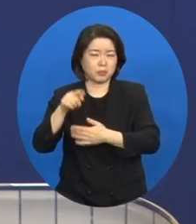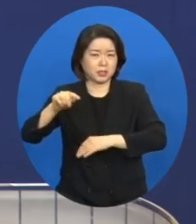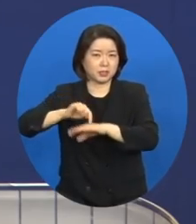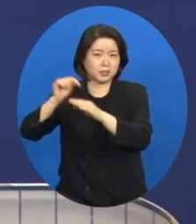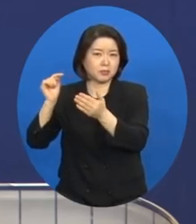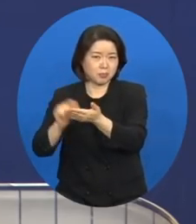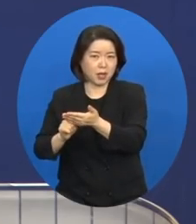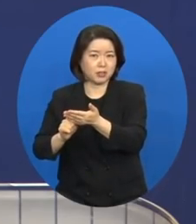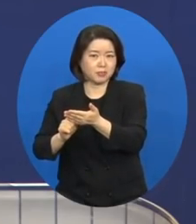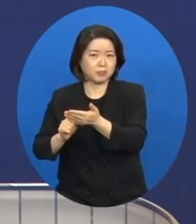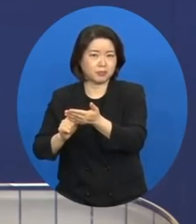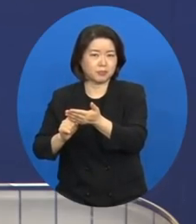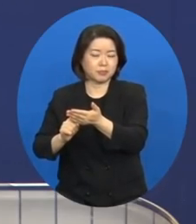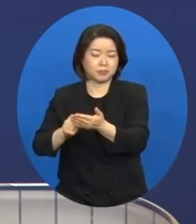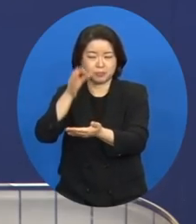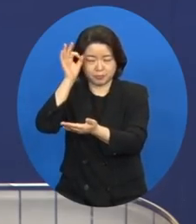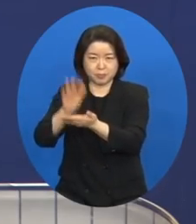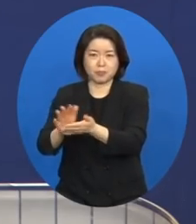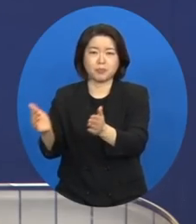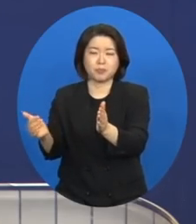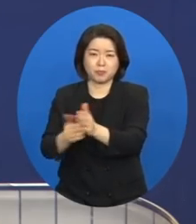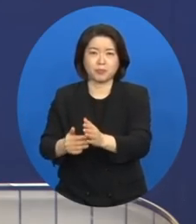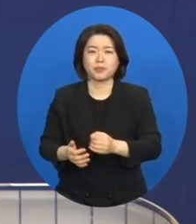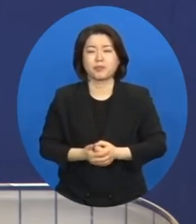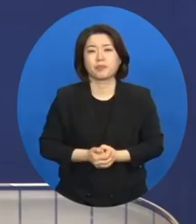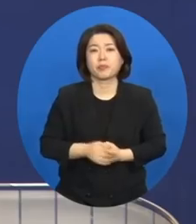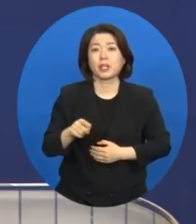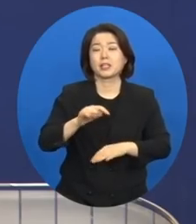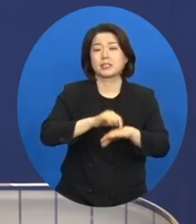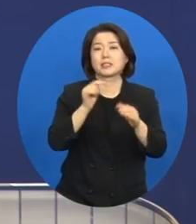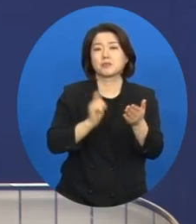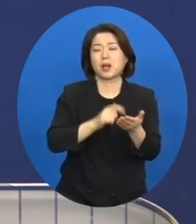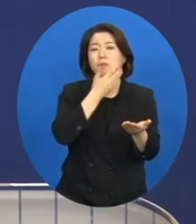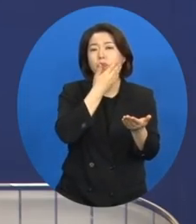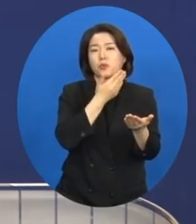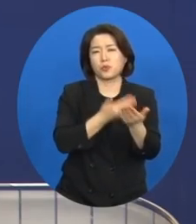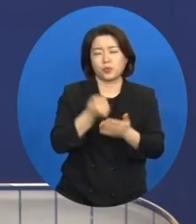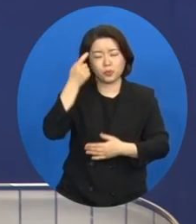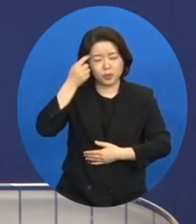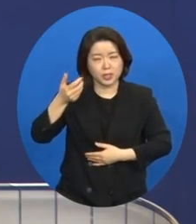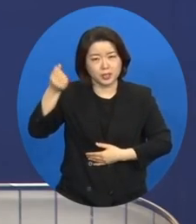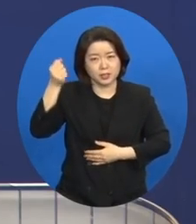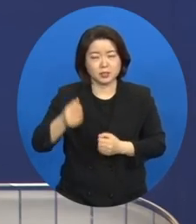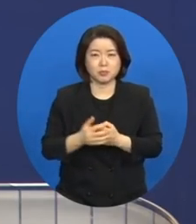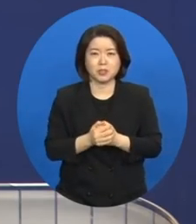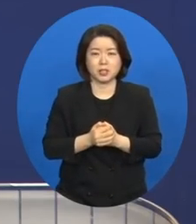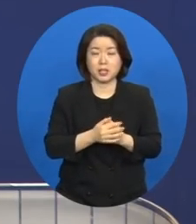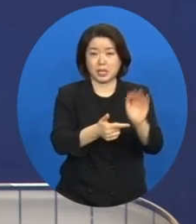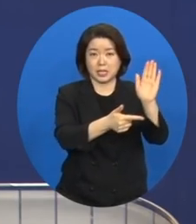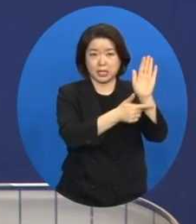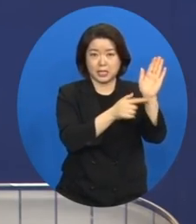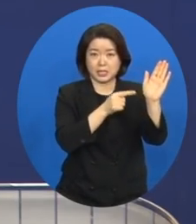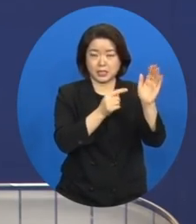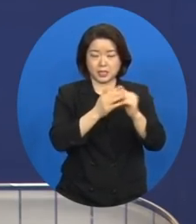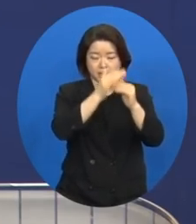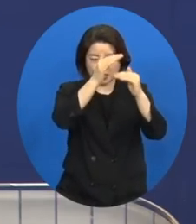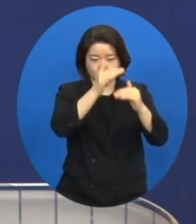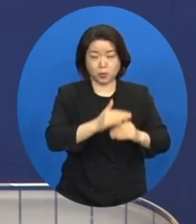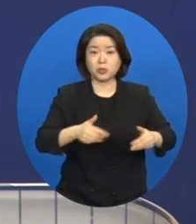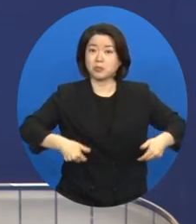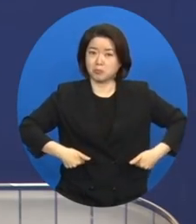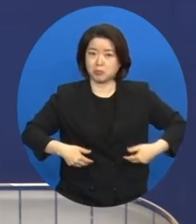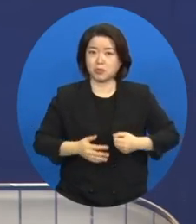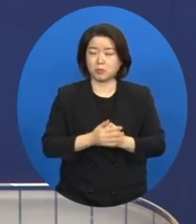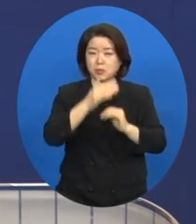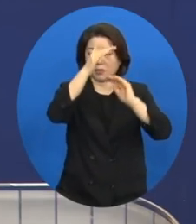마음을 이미 보셨어요. 그래서 그의 마음을 귀하게 여기신 겁니다. 여기서 우리 나다나엘을 한번 정리할 필요가 있습니다.